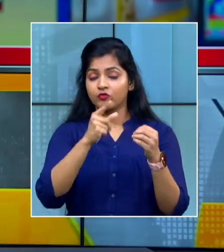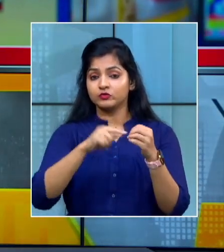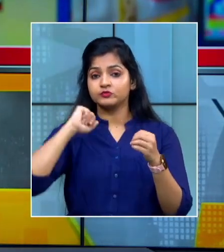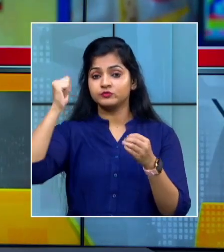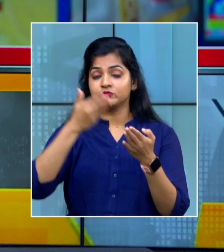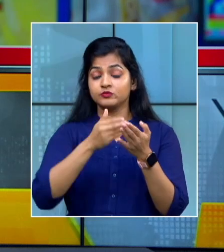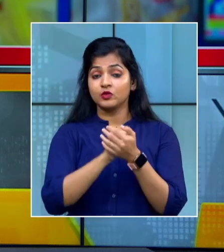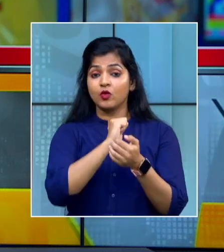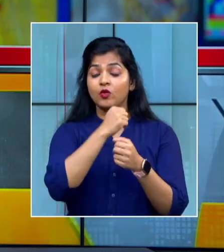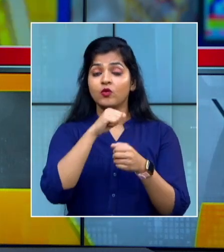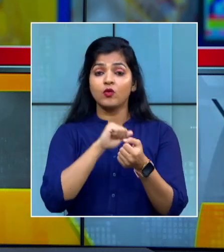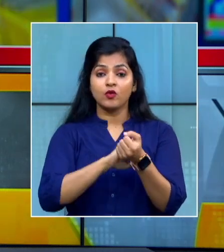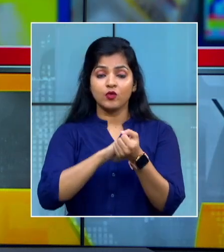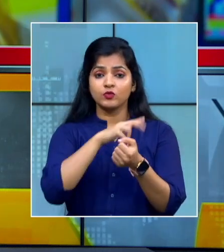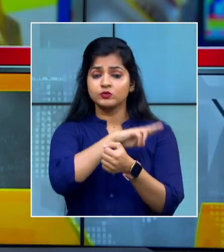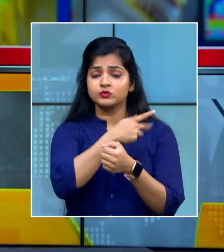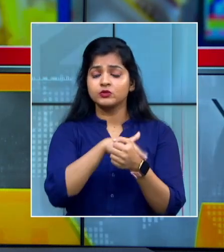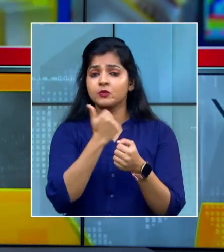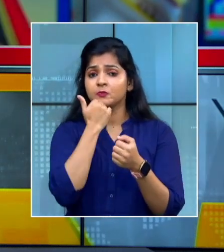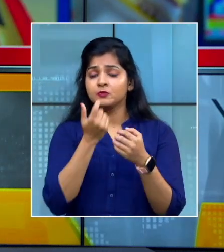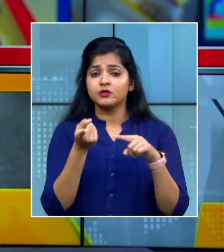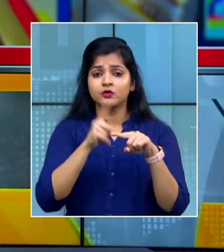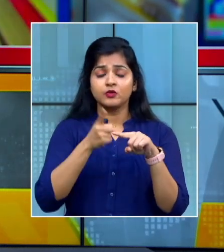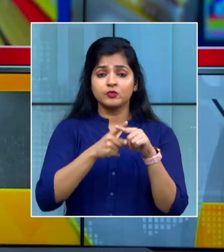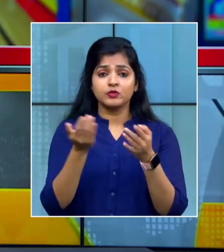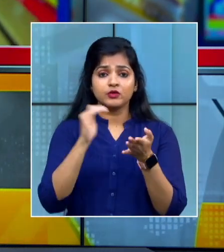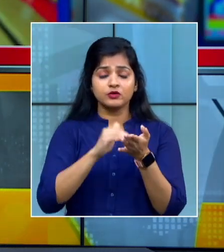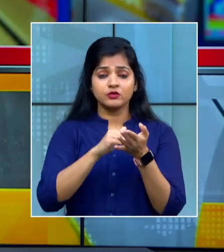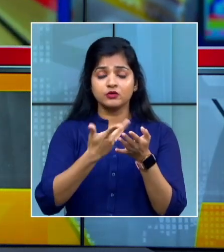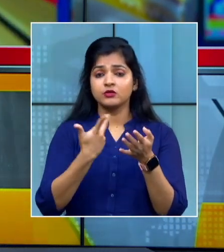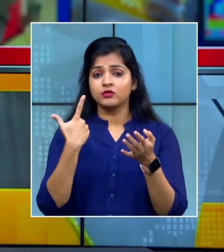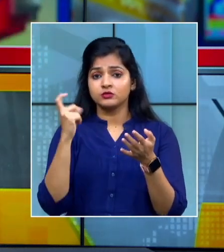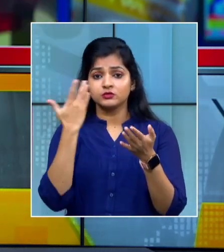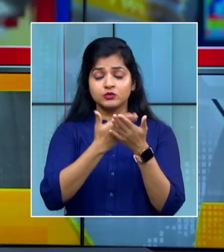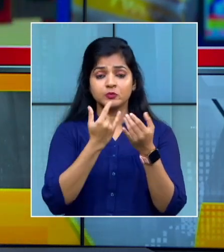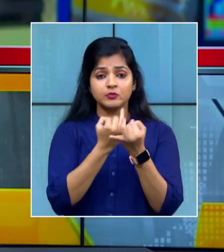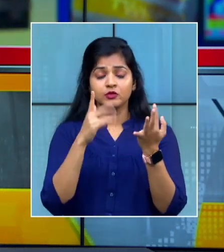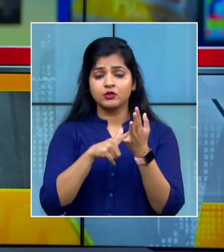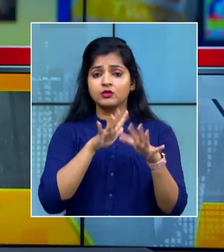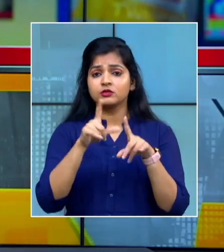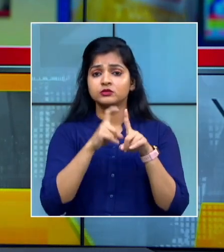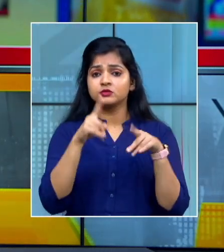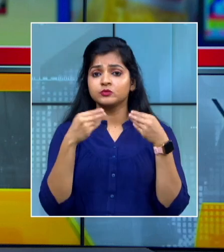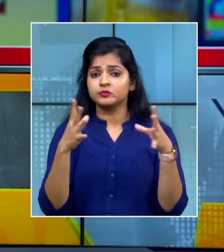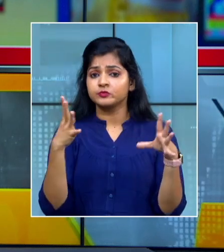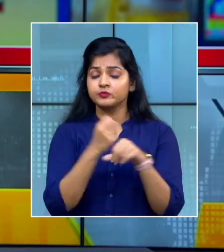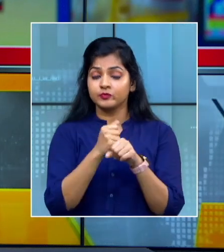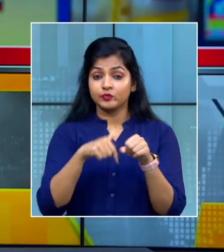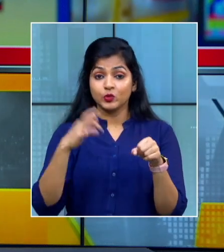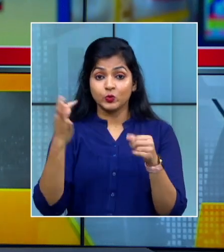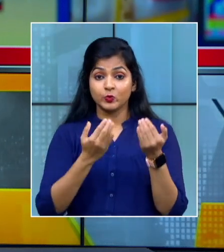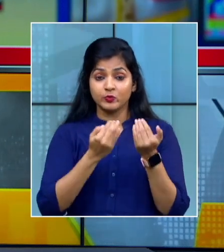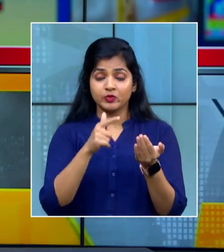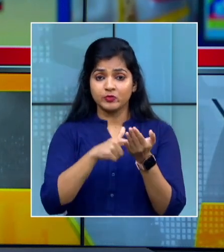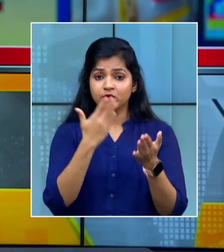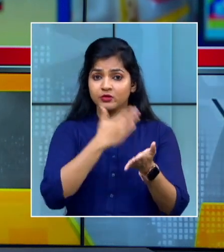ആശുപത്രിക്കെതിരെ തുടർച്ചയായി ഉയർന്നു വരുന്ന ചികിത്സാ പിഴവുമായി ബന്ധപ്പെട്ട ആക്ഷേപങ്ങൾ, അതിൽ നടപടി ഉണ്ടാകുന്നില്ല എന്നുള്ള വിമർശനം, ഏറ്റവും ഒടുവിലായി ഉയർന്നു വന്ന നവജാത ശിശുവിന്റെ